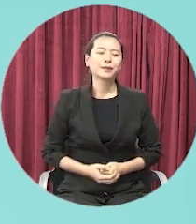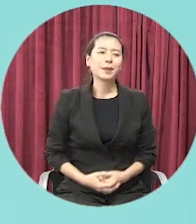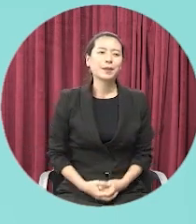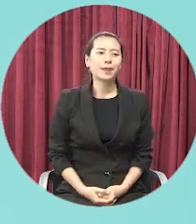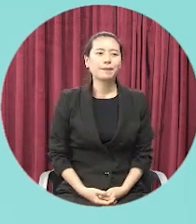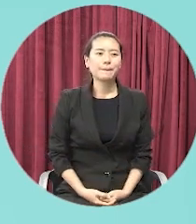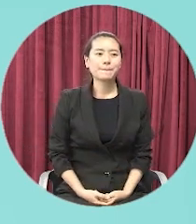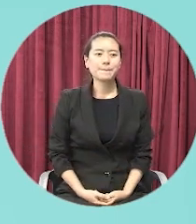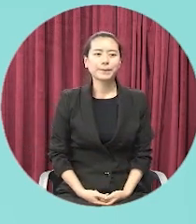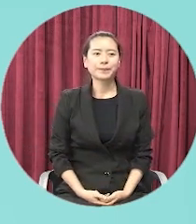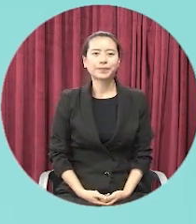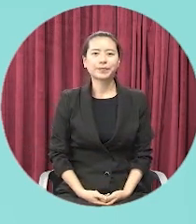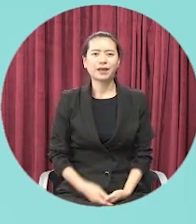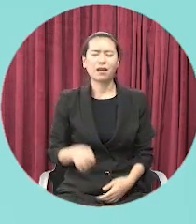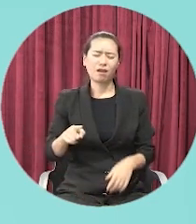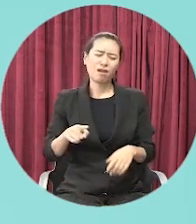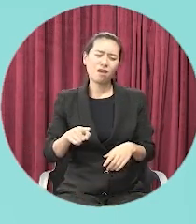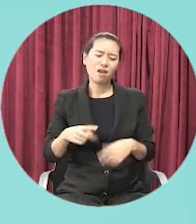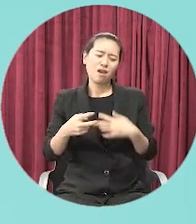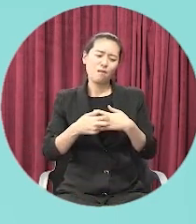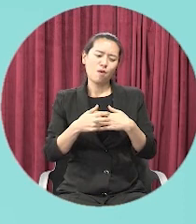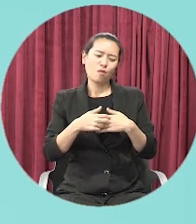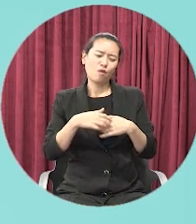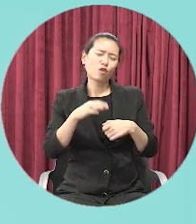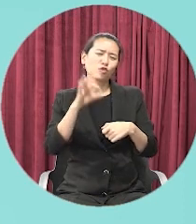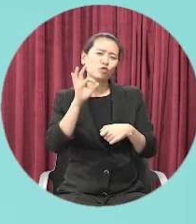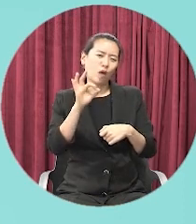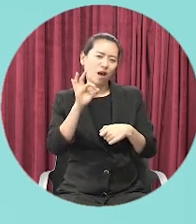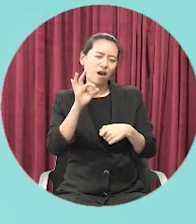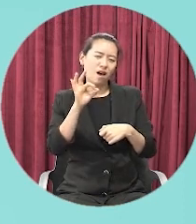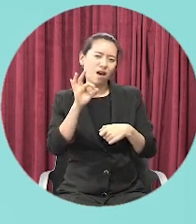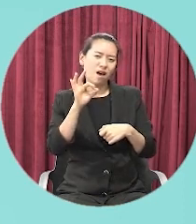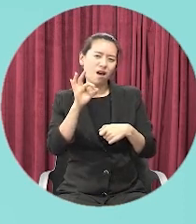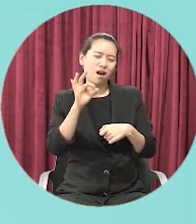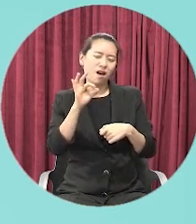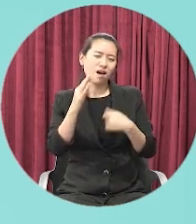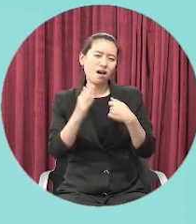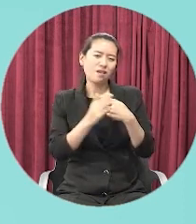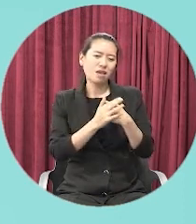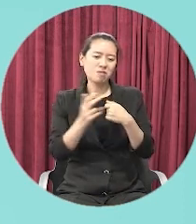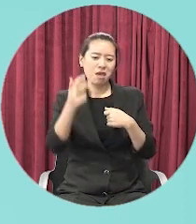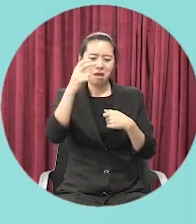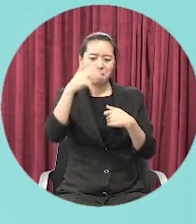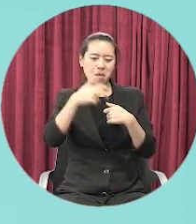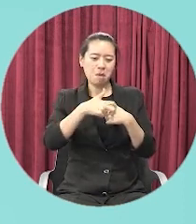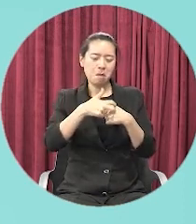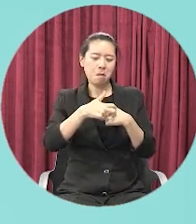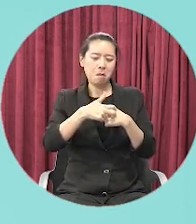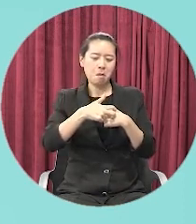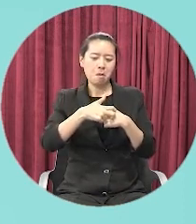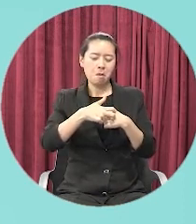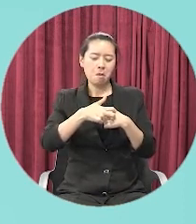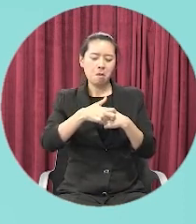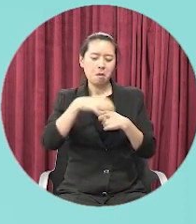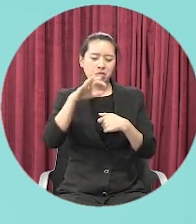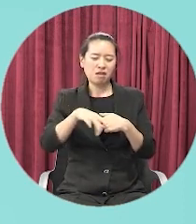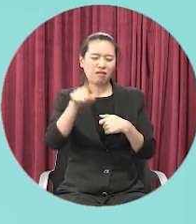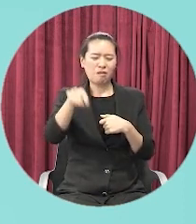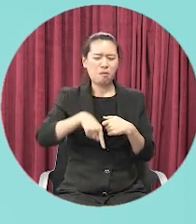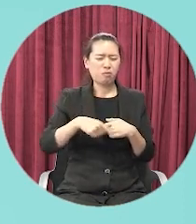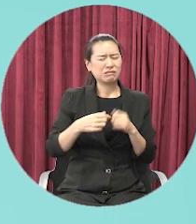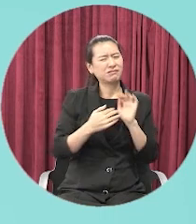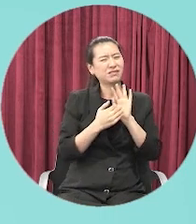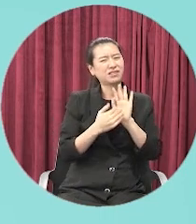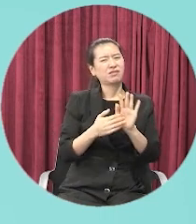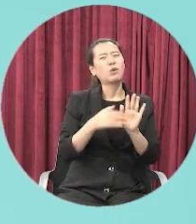그 축가 때문에 잘 진행이 잘 안되고 그 병원의 바 듣지 않으려고 하는 그런 상황 들고 반면 쥐게 되고 온 건데